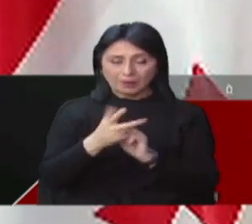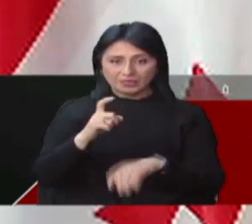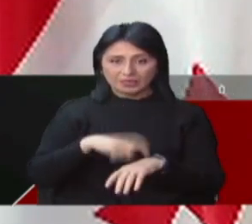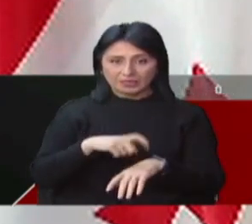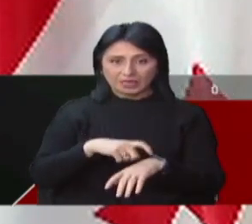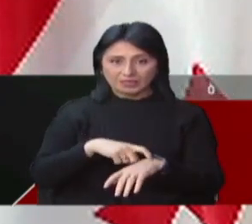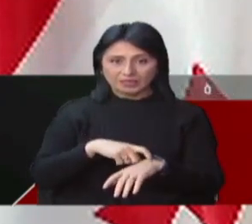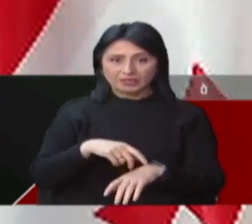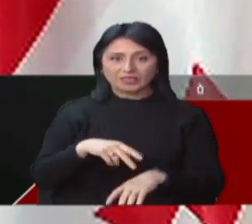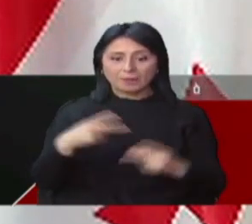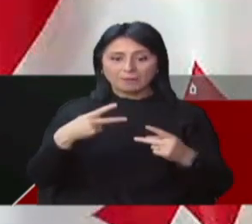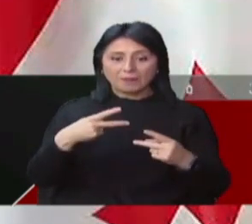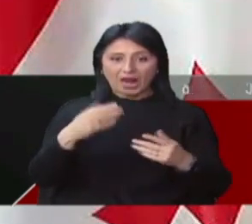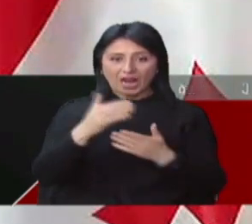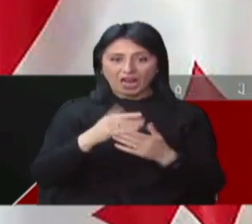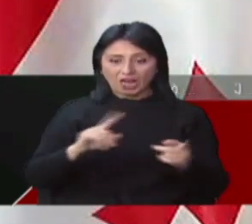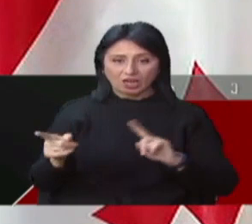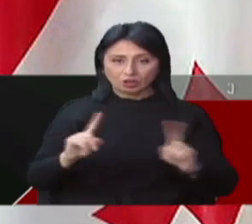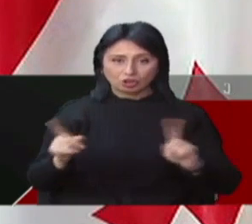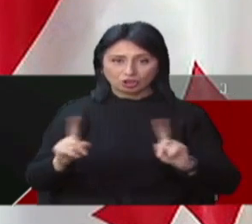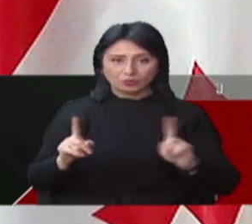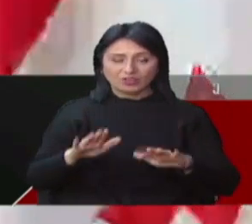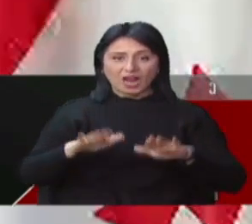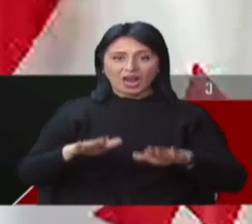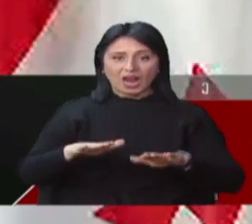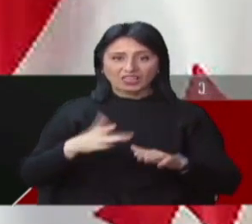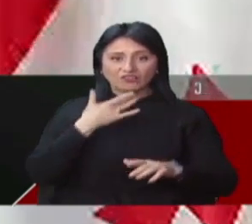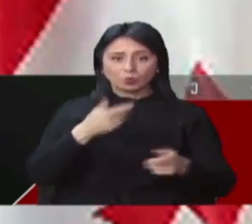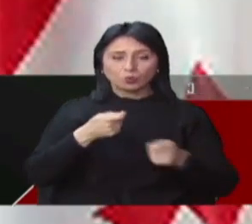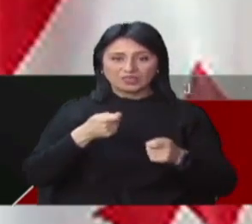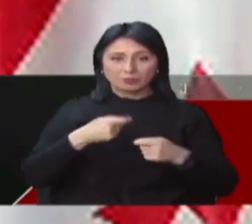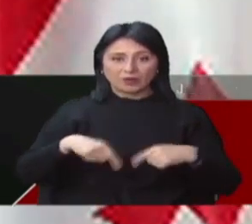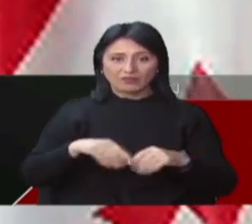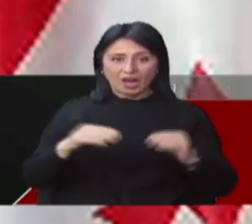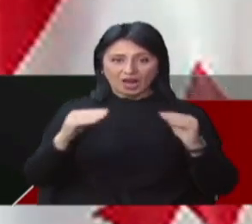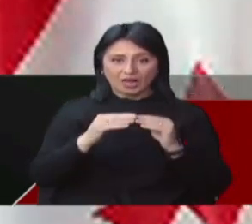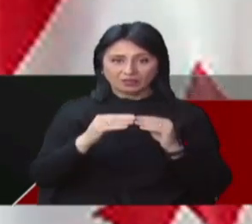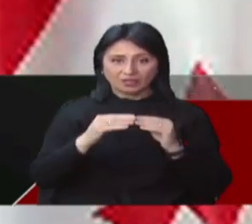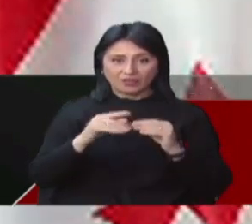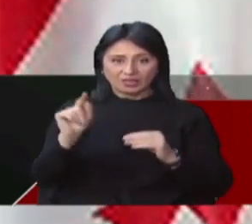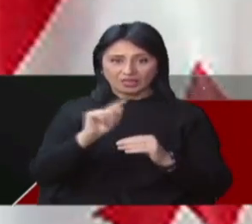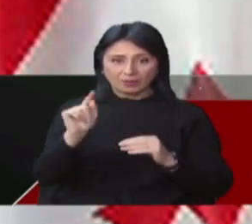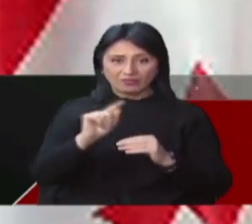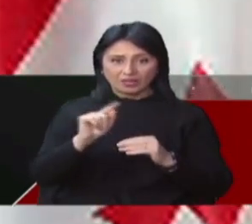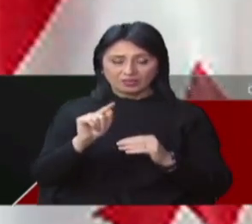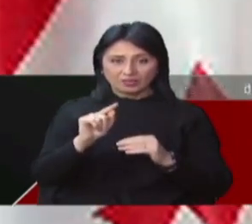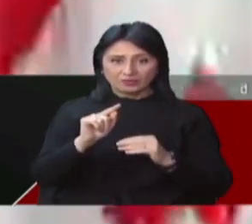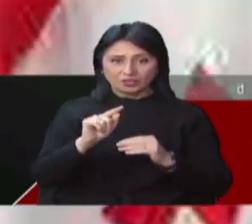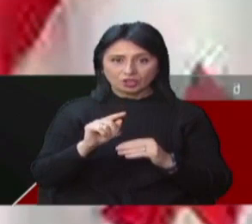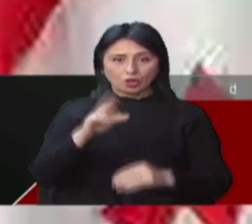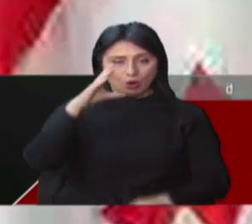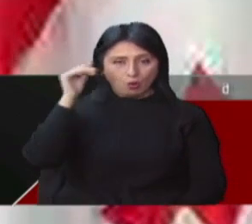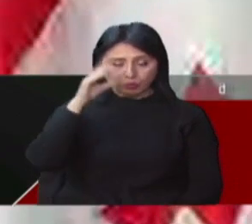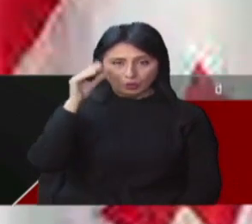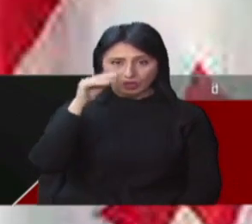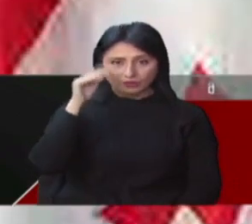საათზე პარალელურ რეჟიმებში ადგილობრივ მუნიციპალიტეტებთან 10 თებერვალს